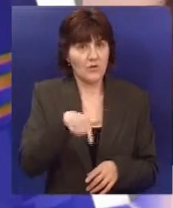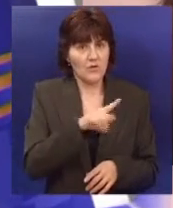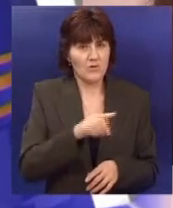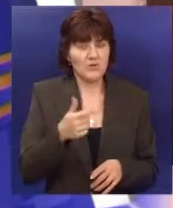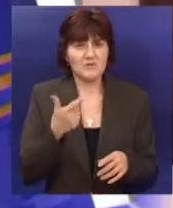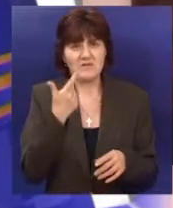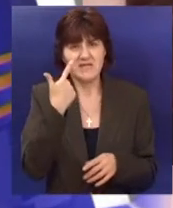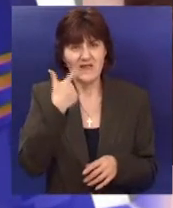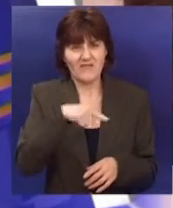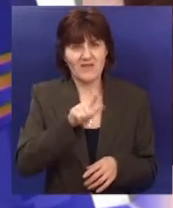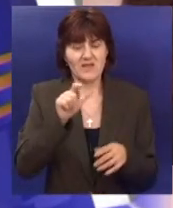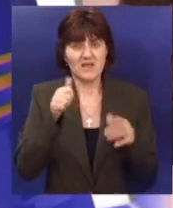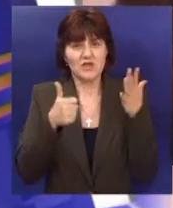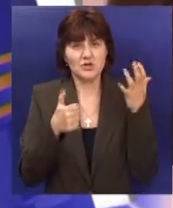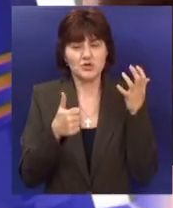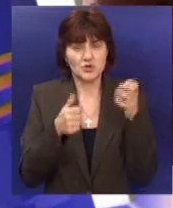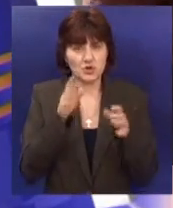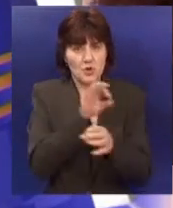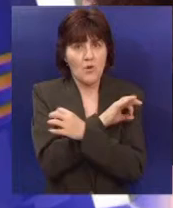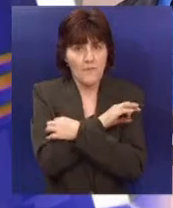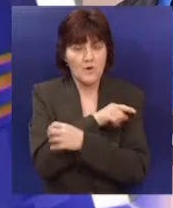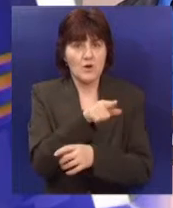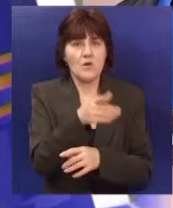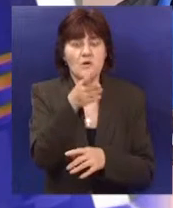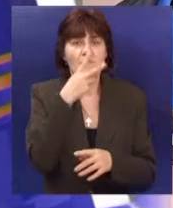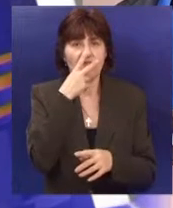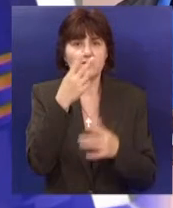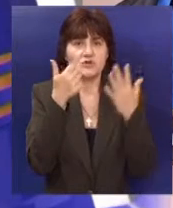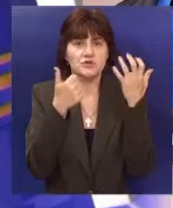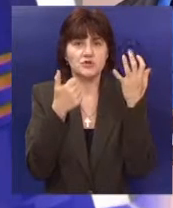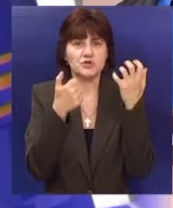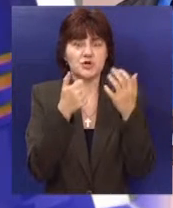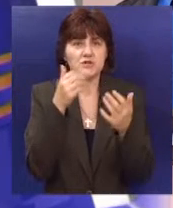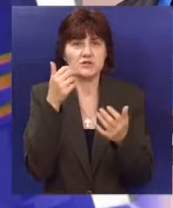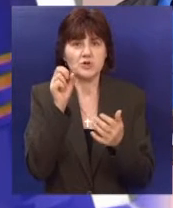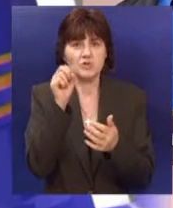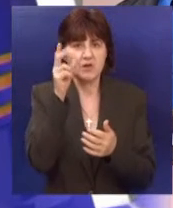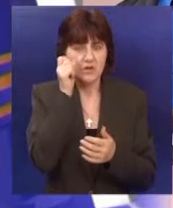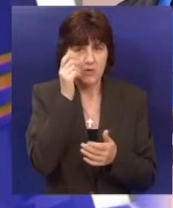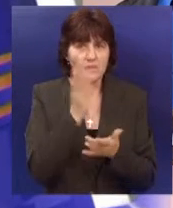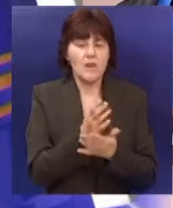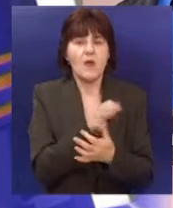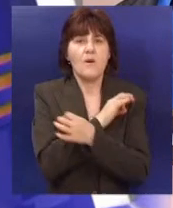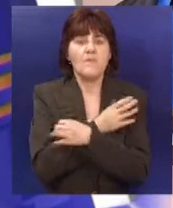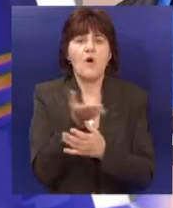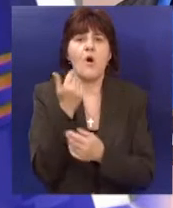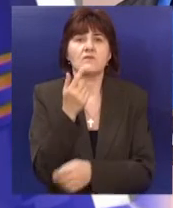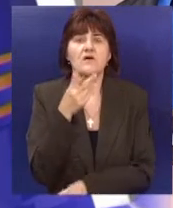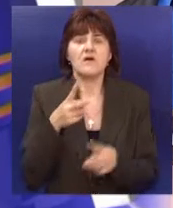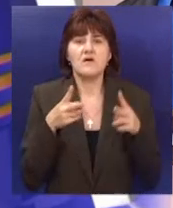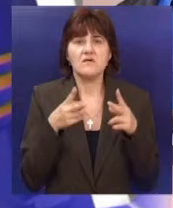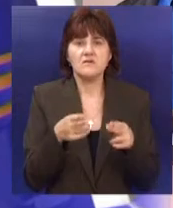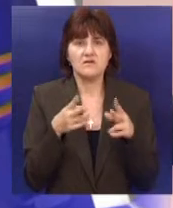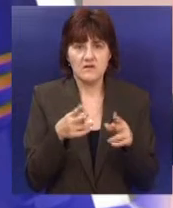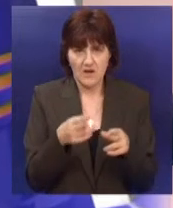2676 umrlih u Severnobačkom okrugu, njih 613 je umrlo od neke vrste raka. Dakle, skoro svaki